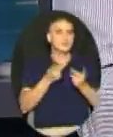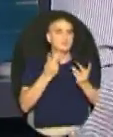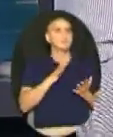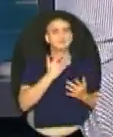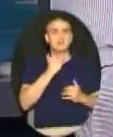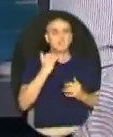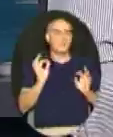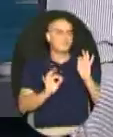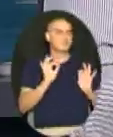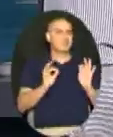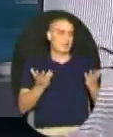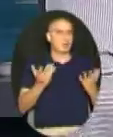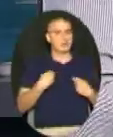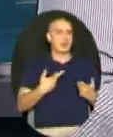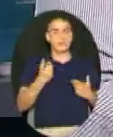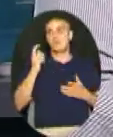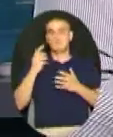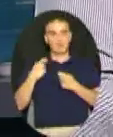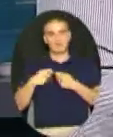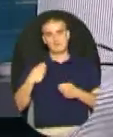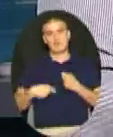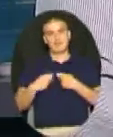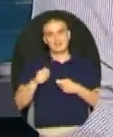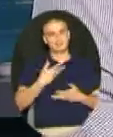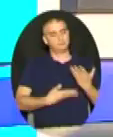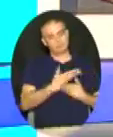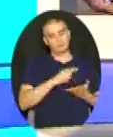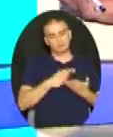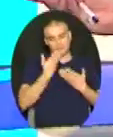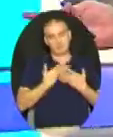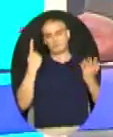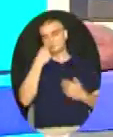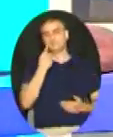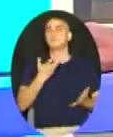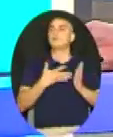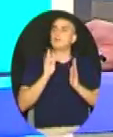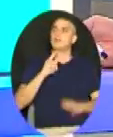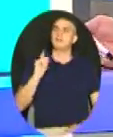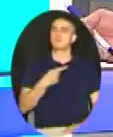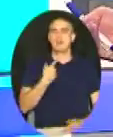הצהוב, מחפשת למכור, והחברי הכנסת משתפים פעולה עם הדבר הזה כדי לחשף. טוב, אז בקיצור, זה ביקורת על כולנו.